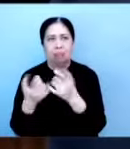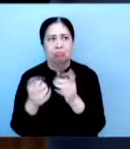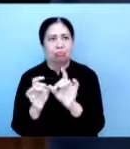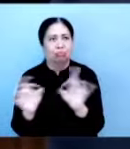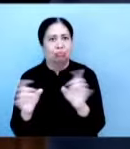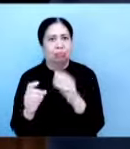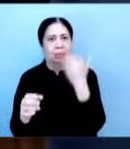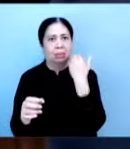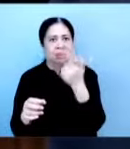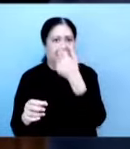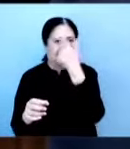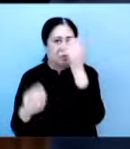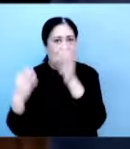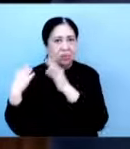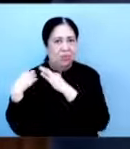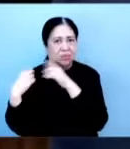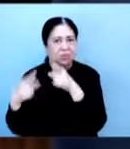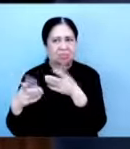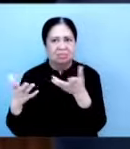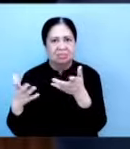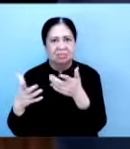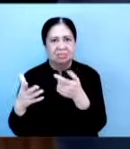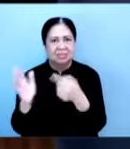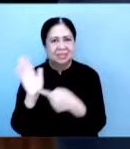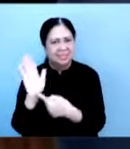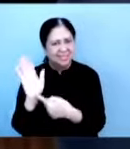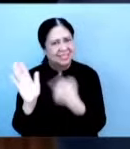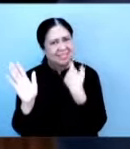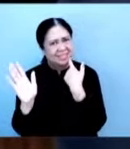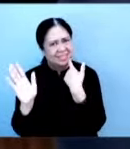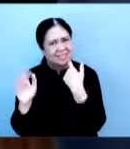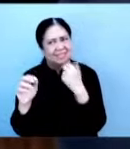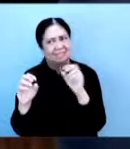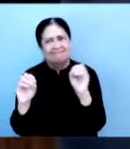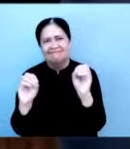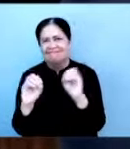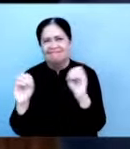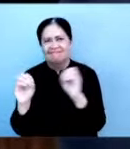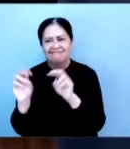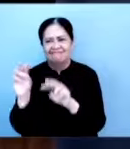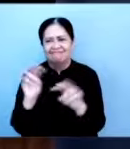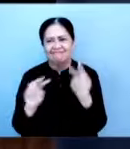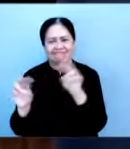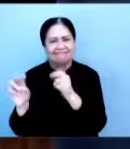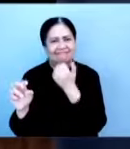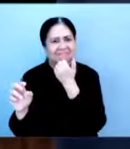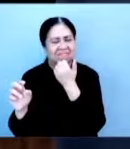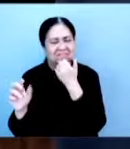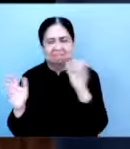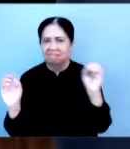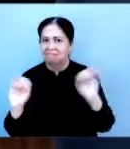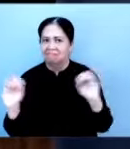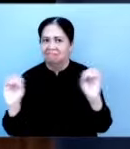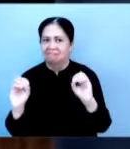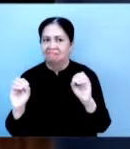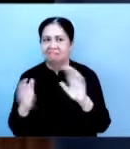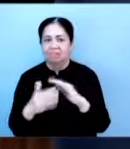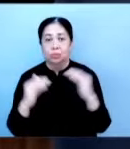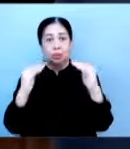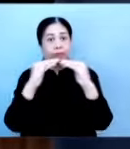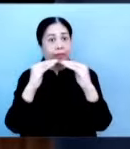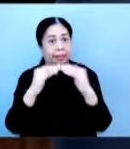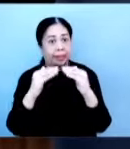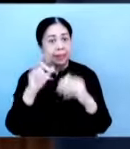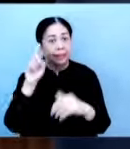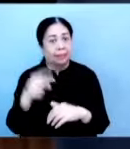dahil sa iyong kapabayaan dahil na-establish ka na natin kanina na wala akong nakikitang basihan ng kapabayaan para maging patas Dapat